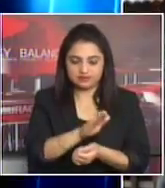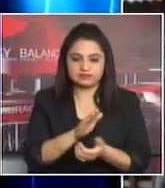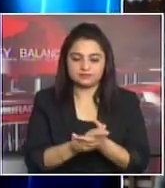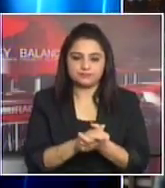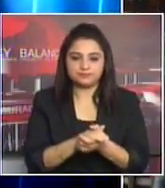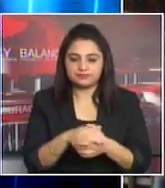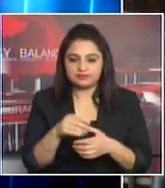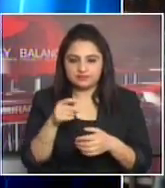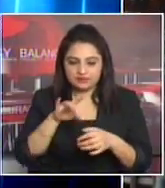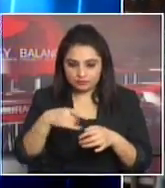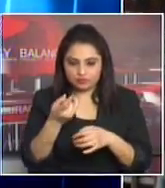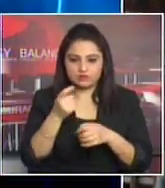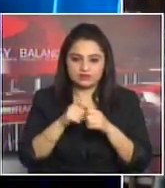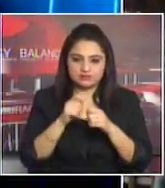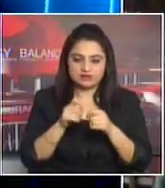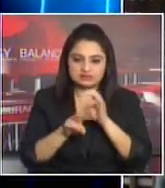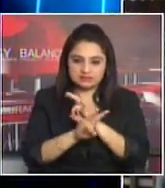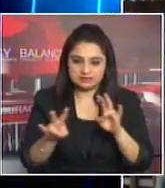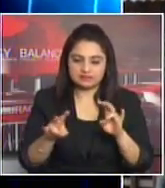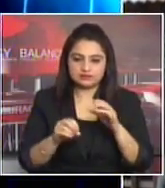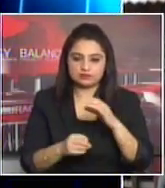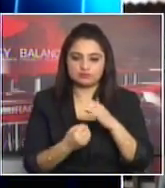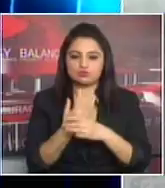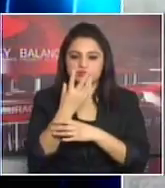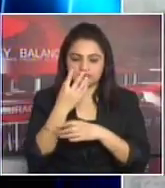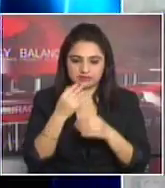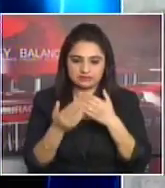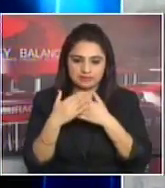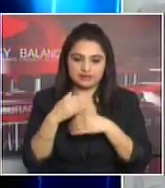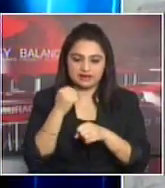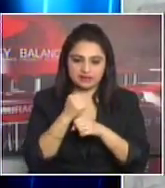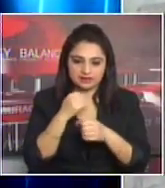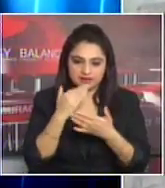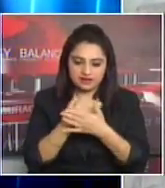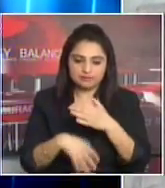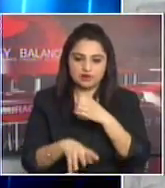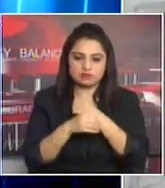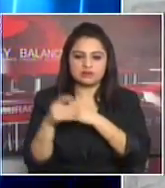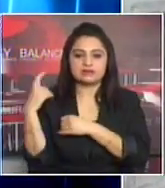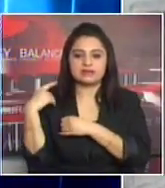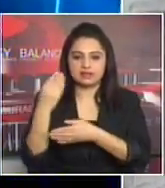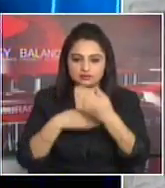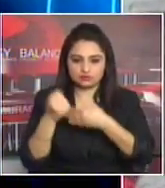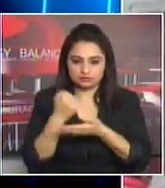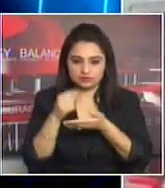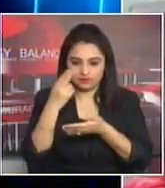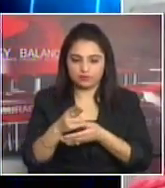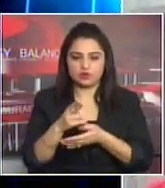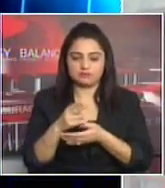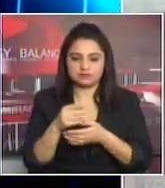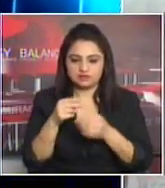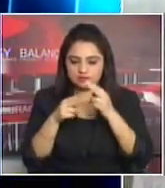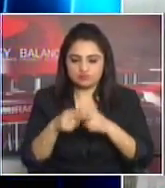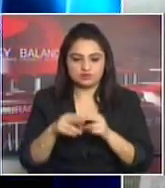तथा पुननिर्माण मन्त्रालयको शान्ति तथा पुनस्थापना कार्यक्रम अन्तर्गत ठेक्का सम्झौता भएको उक्त भवनका लागि बजेट